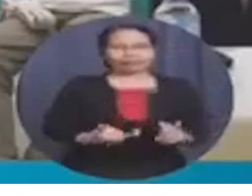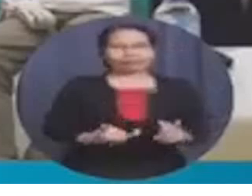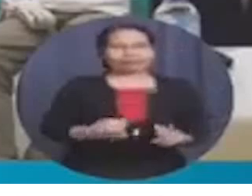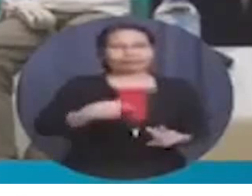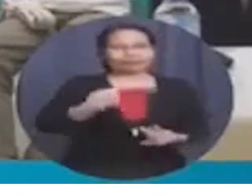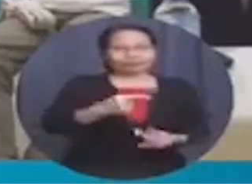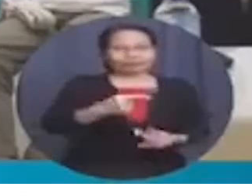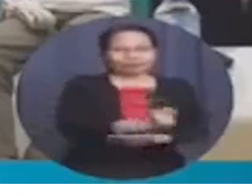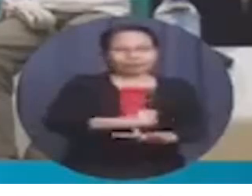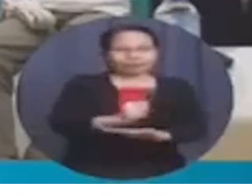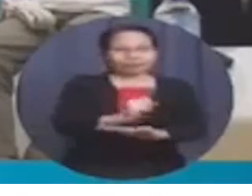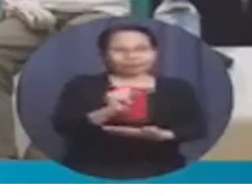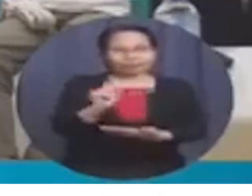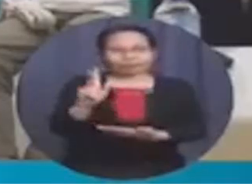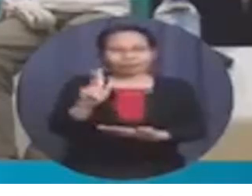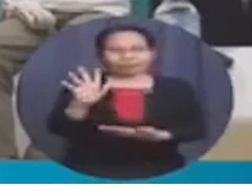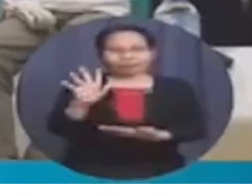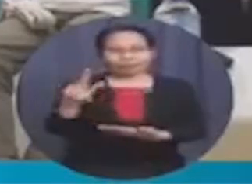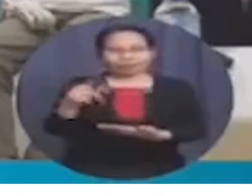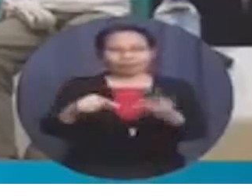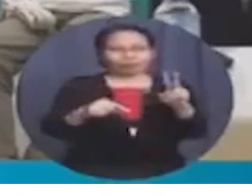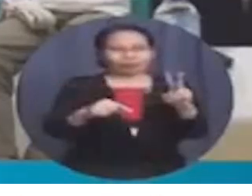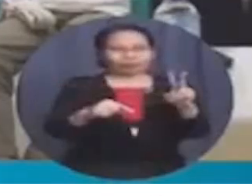ang sabi dun sa awit, 53:2.